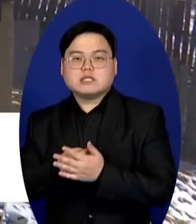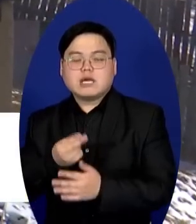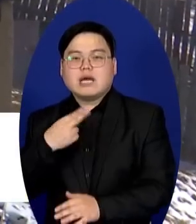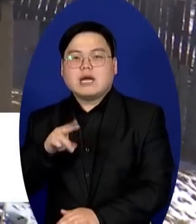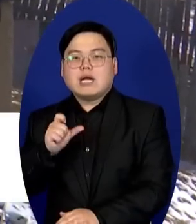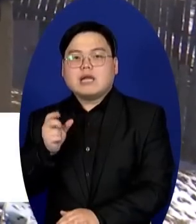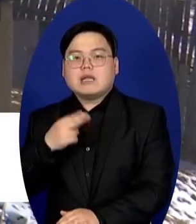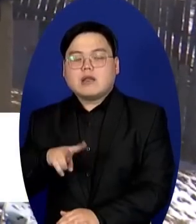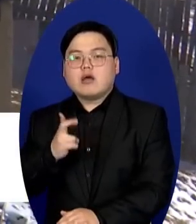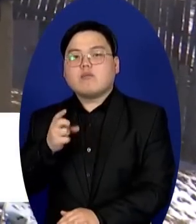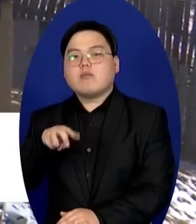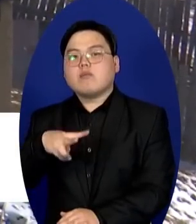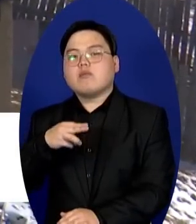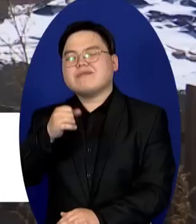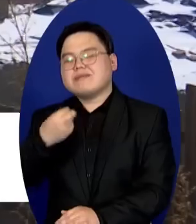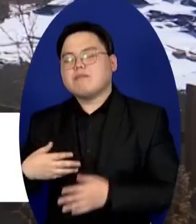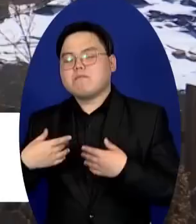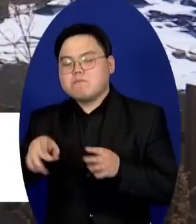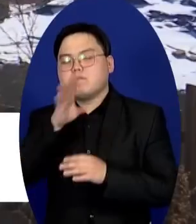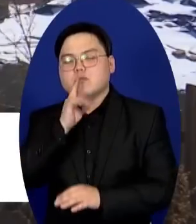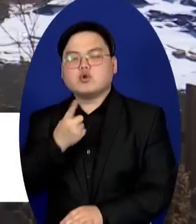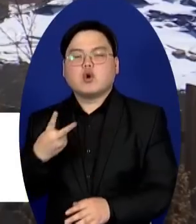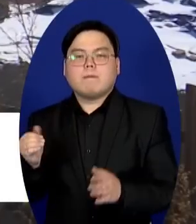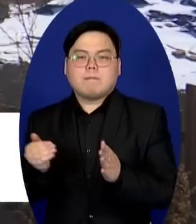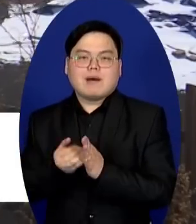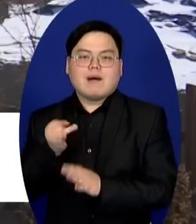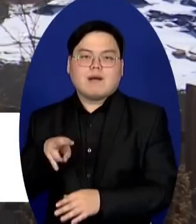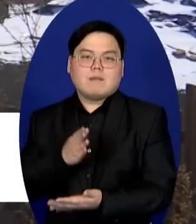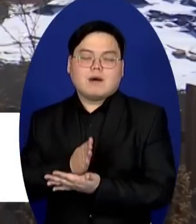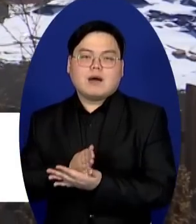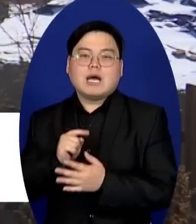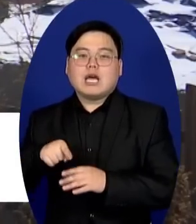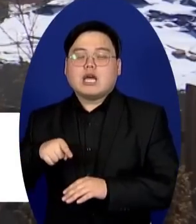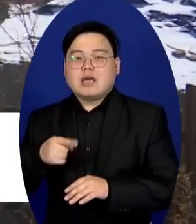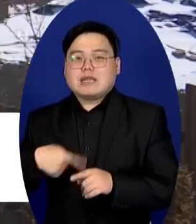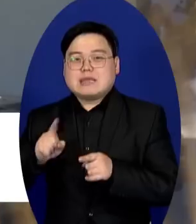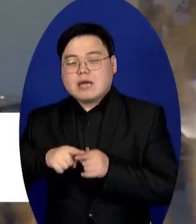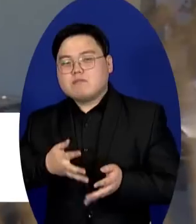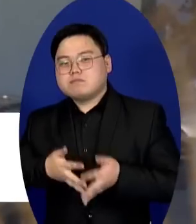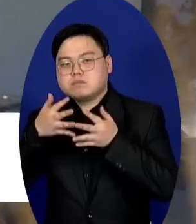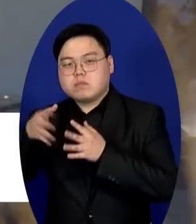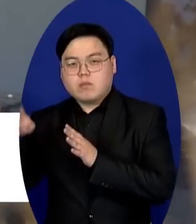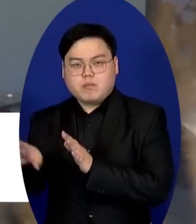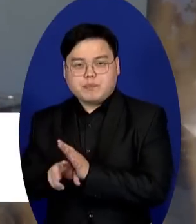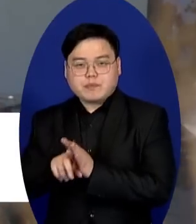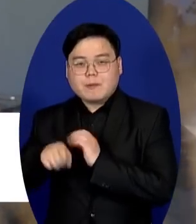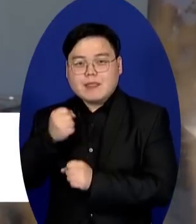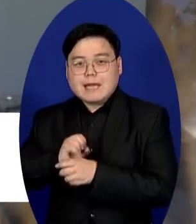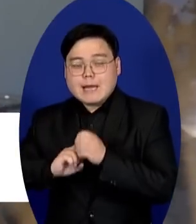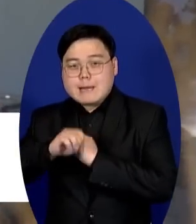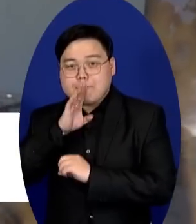боломжтой өрхүүдийн тоо 120 мянган гаруй байна. Өөрөөр хэлбэл ийм тооны өрхийн газрыг дахин төлөвлөх боломжтой. Энэхүү ажлыг